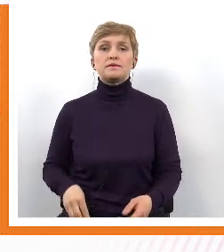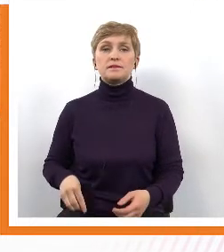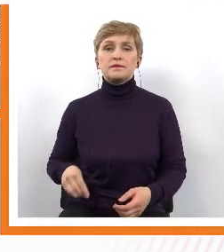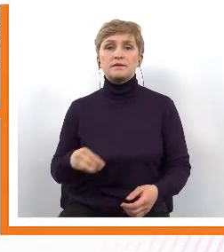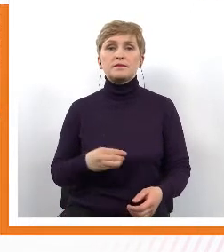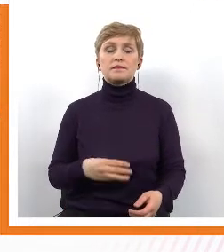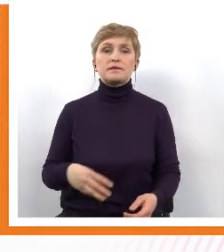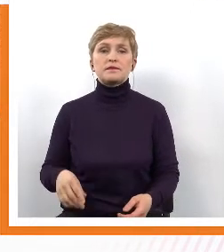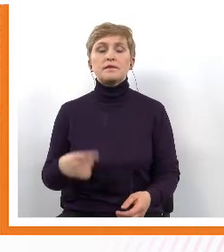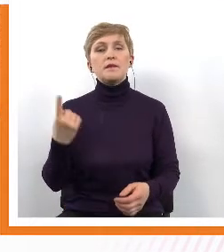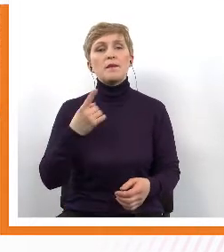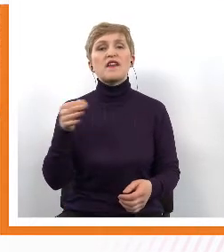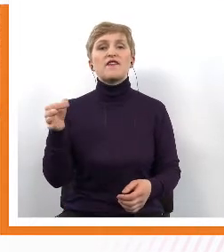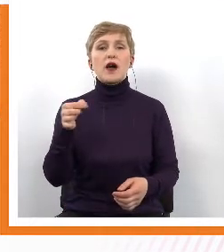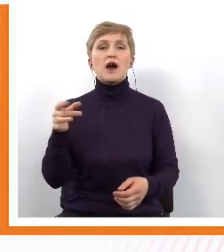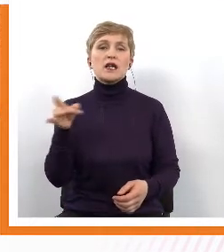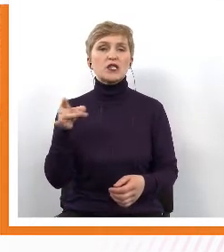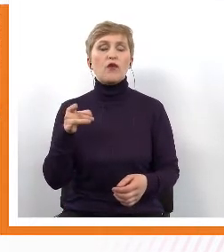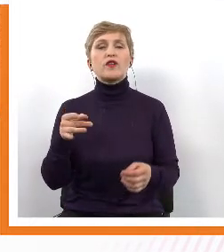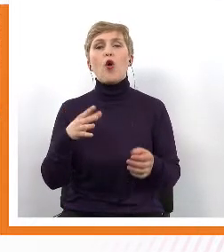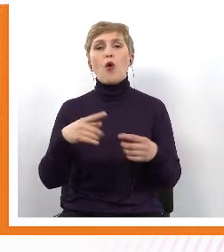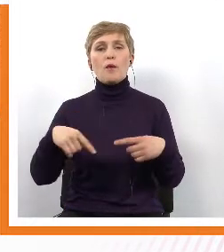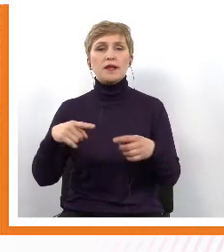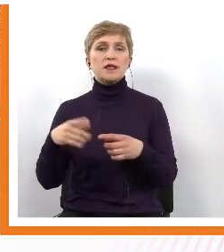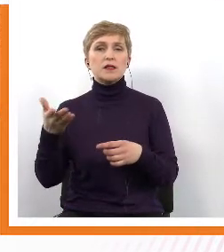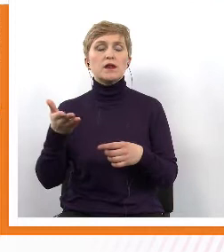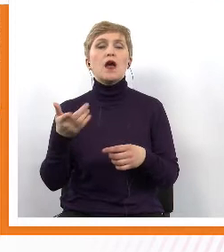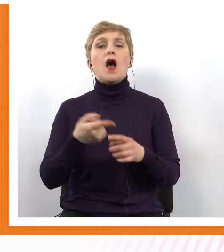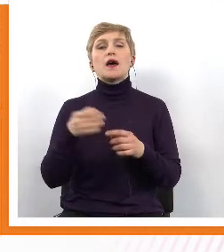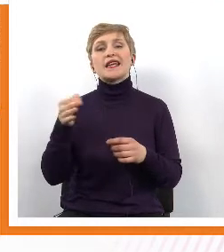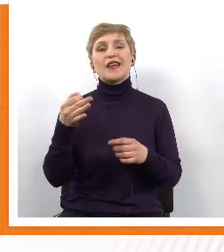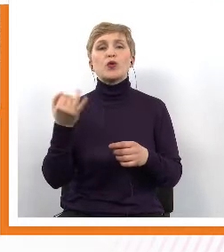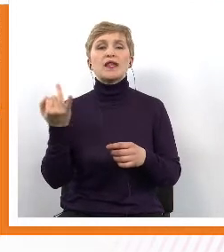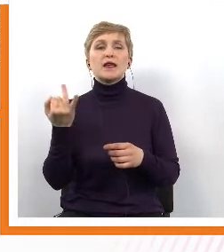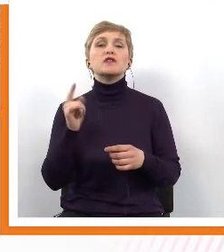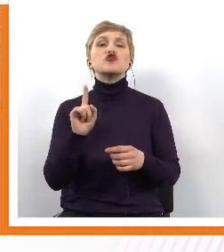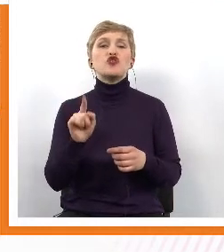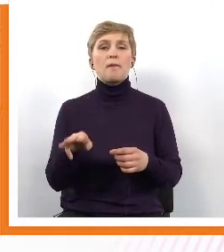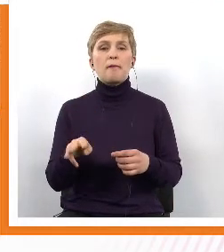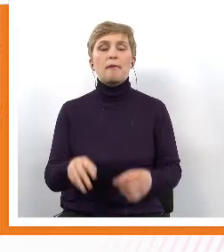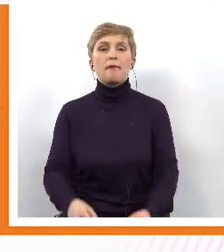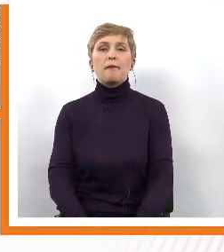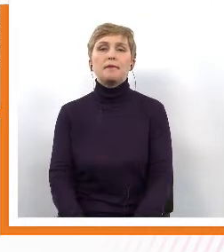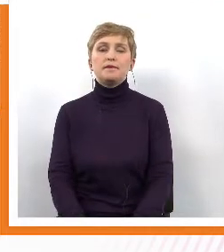Первое – это Ростовская область. Этот регион интересен тем, что они